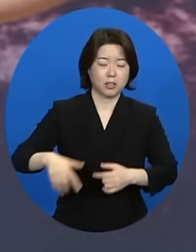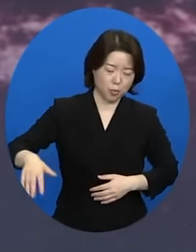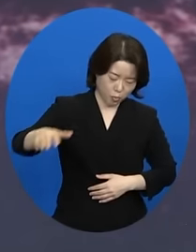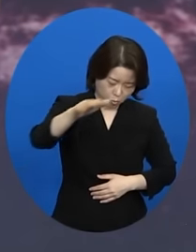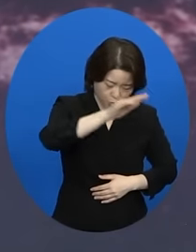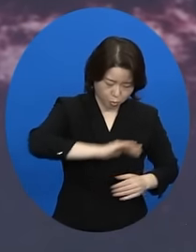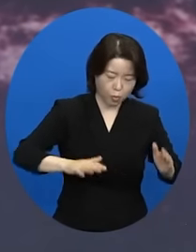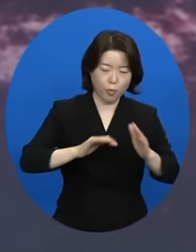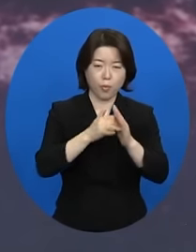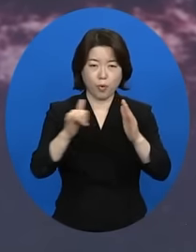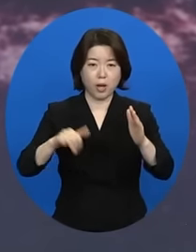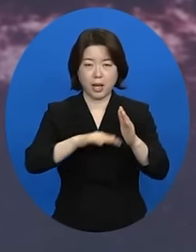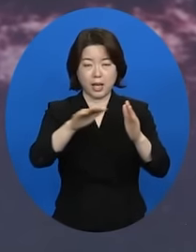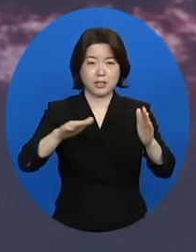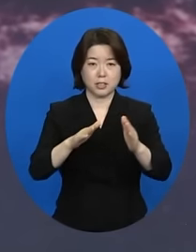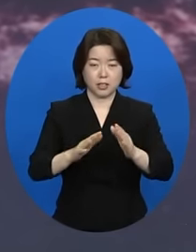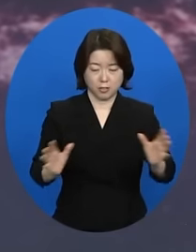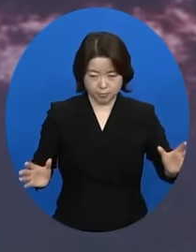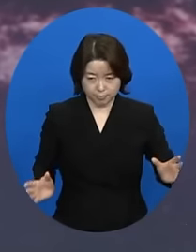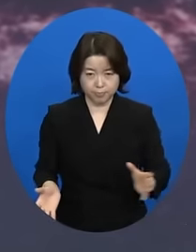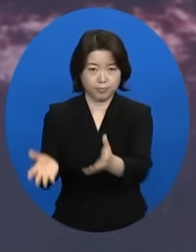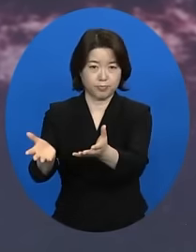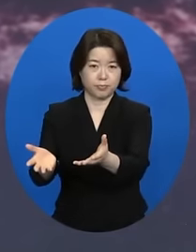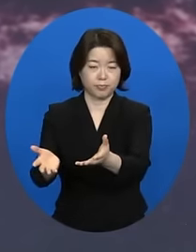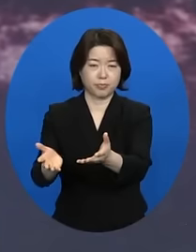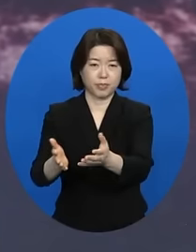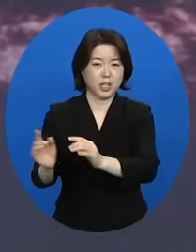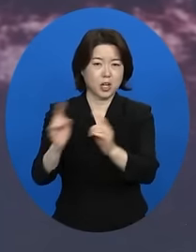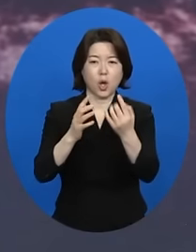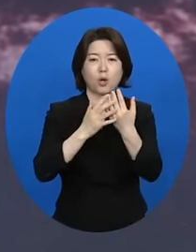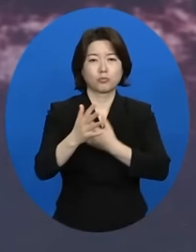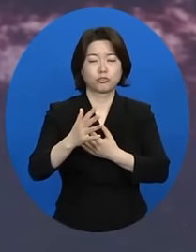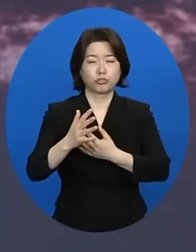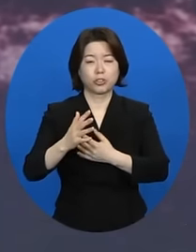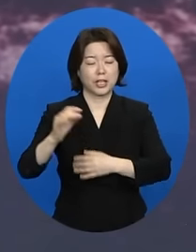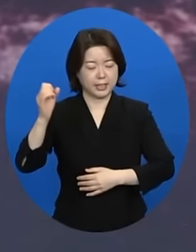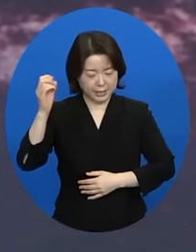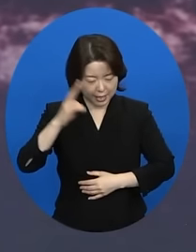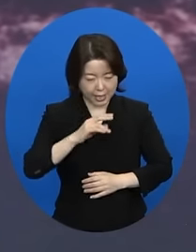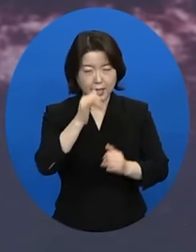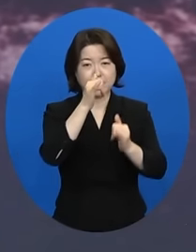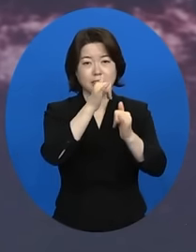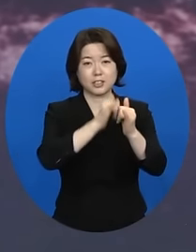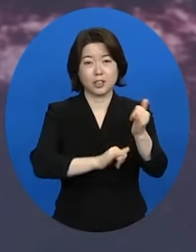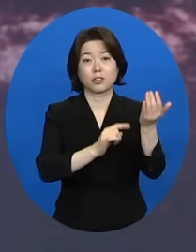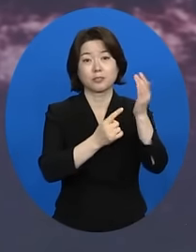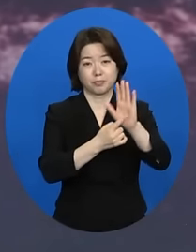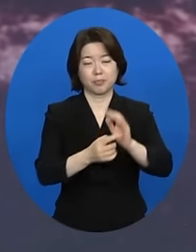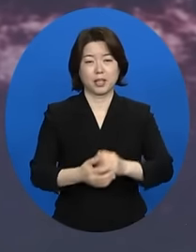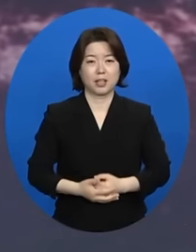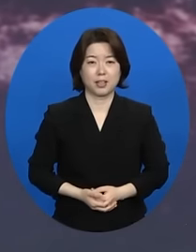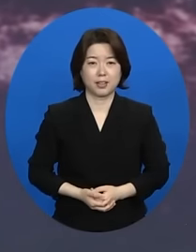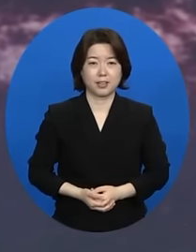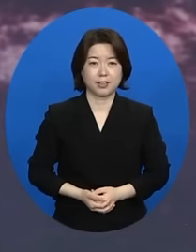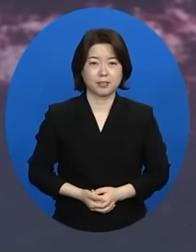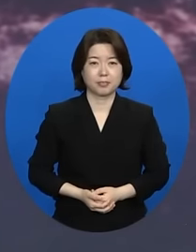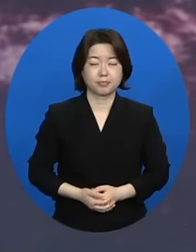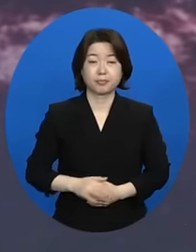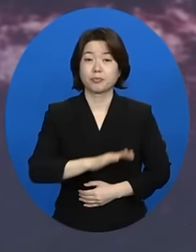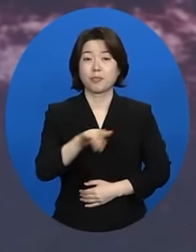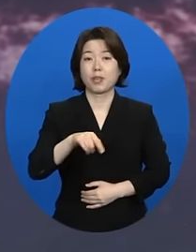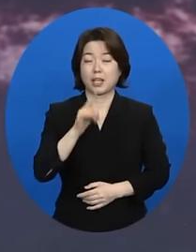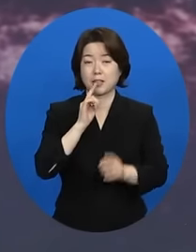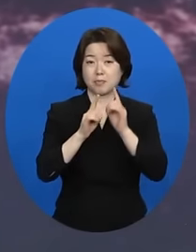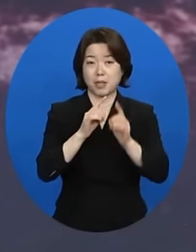가정을 이끌고 나아가게 되는 부흥의 역사가 다시 시작하게 되는 것이죠. 그러므로 우리가 이